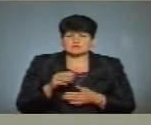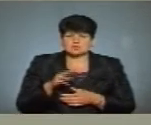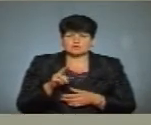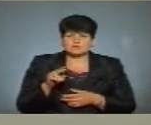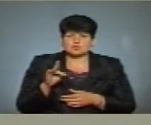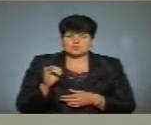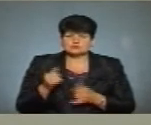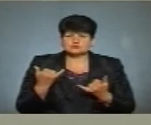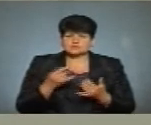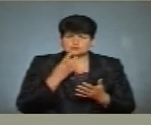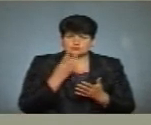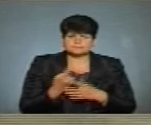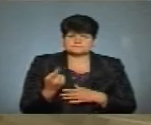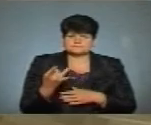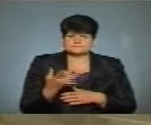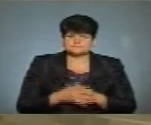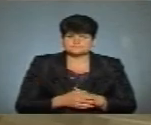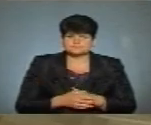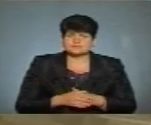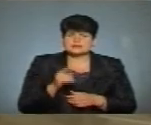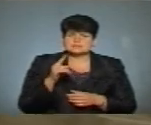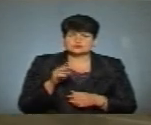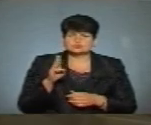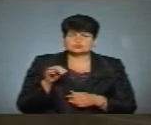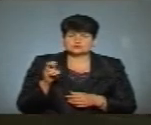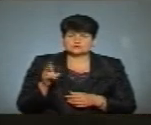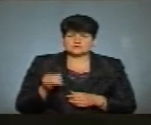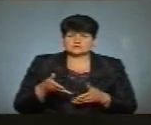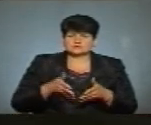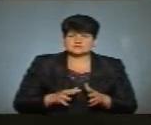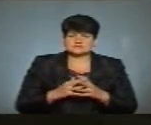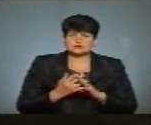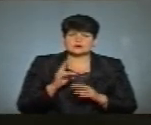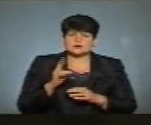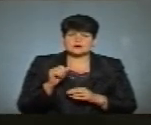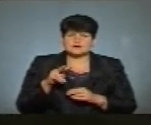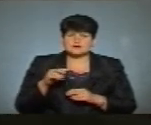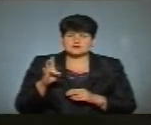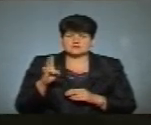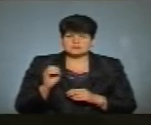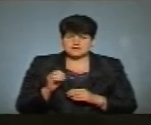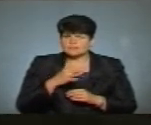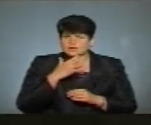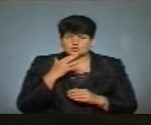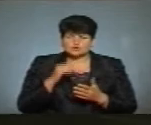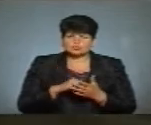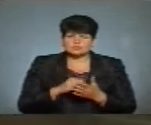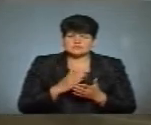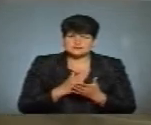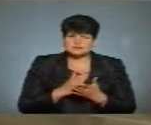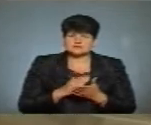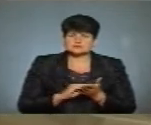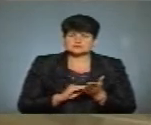Сьогодні їх презентують вперше. Зіновій Штокалко народився в селі Кальне. Це особливо, тому що в дуже багатьох документах є помилка, що він